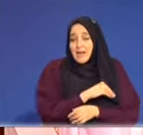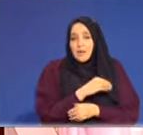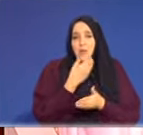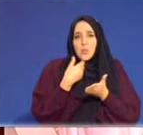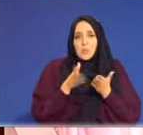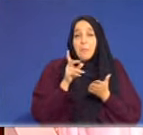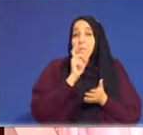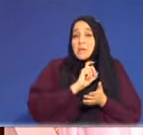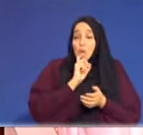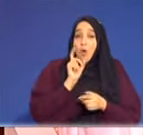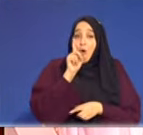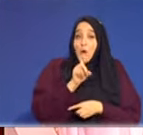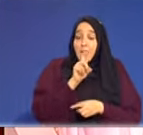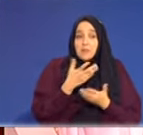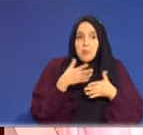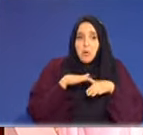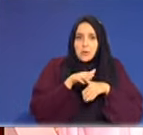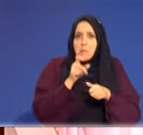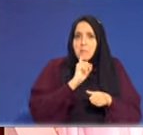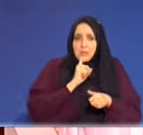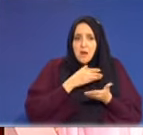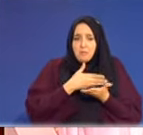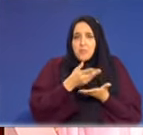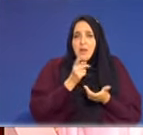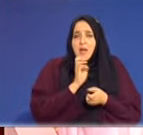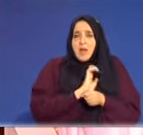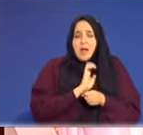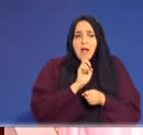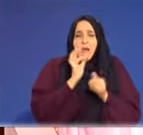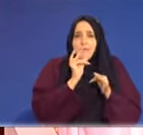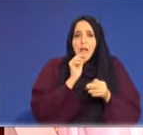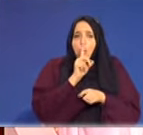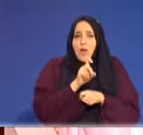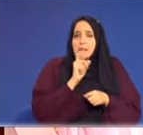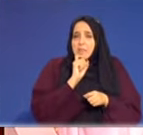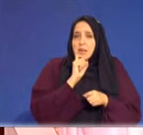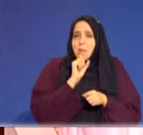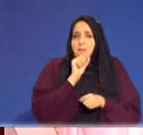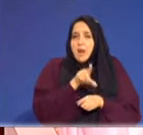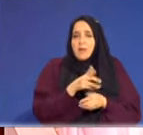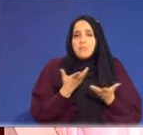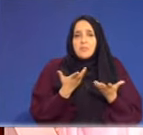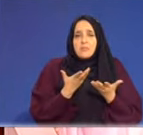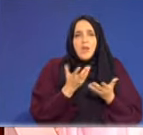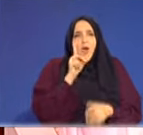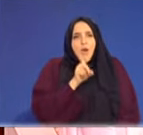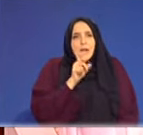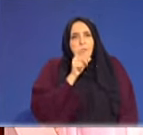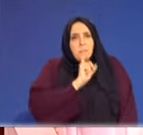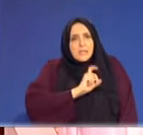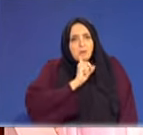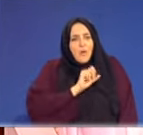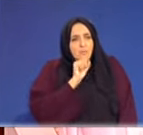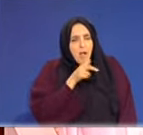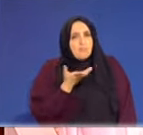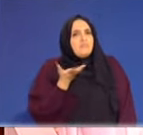ولم ينتهي التحقيق بعد. نعم. لم ينتهي التحقيق بعد. ما دام التحقيق